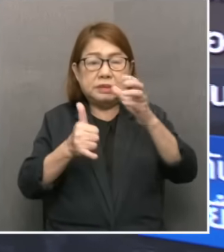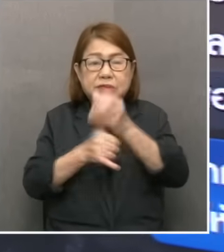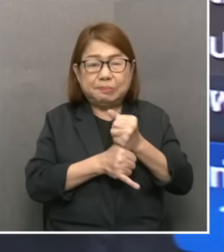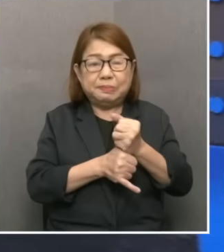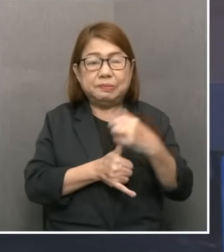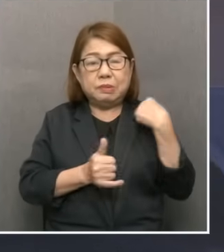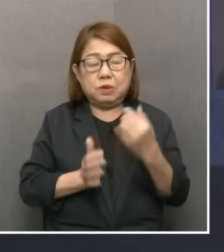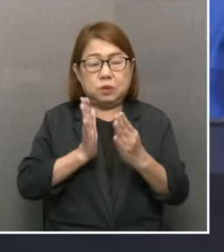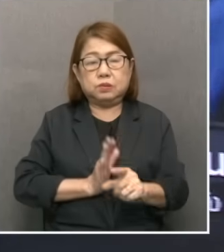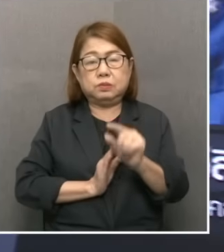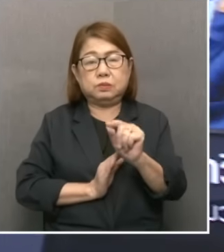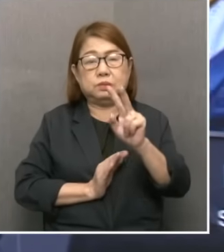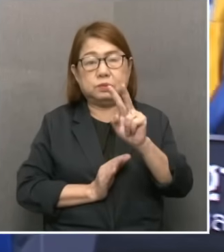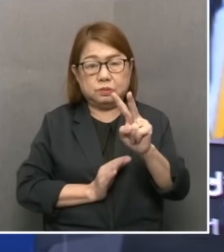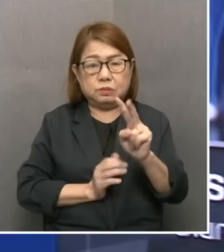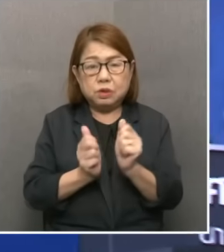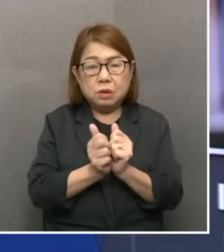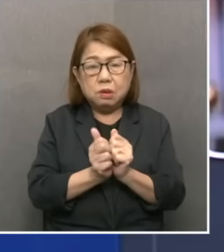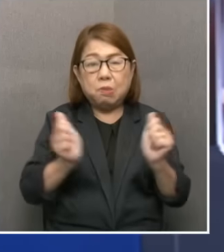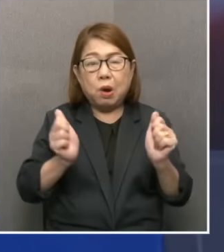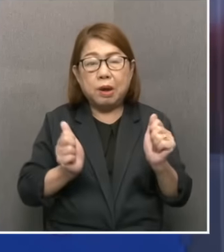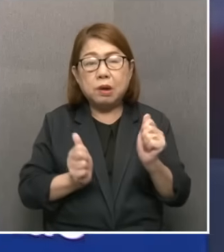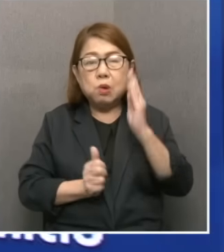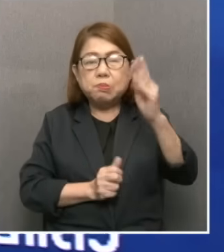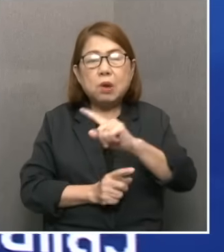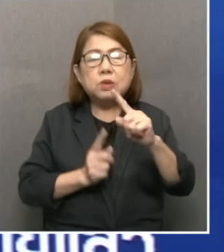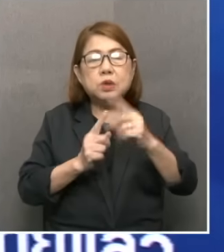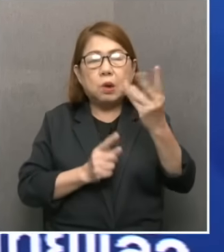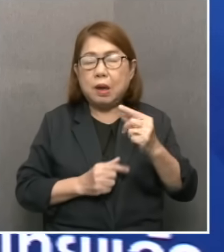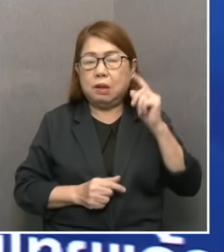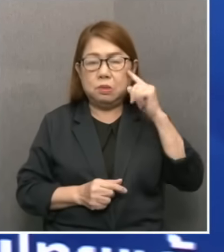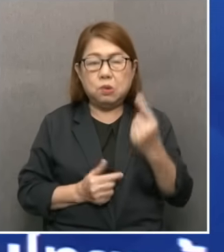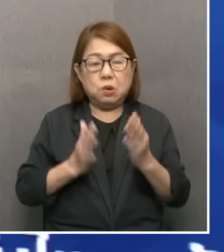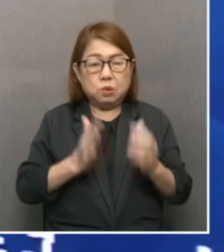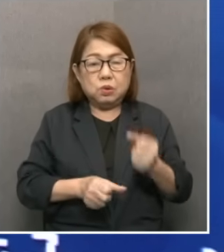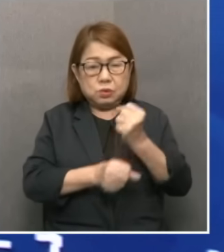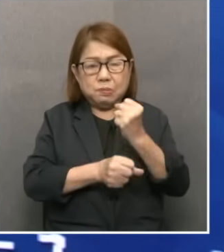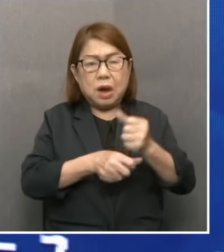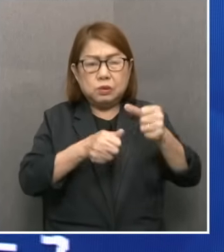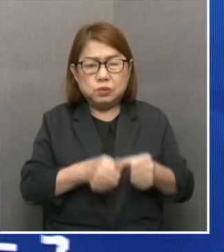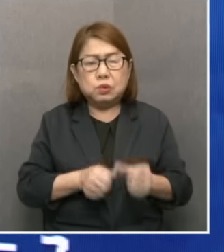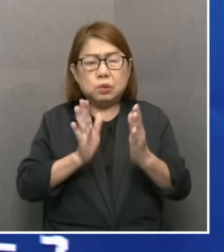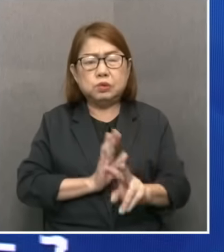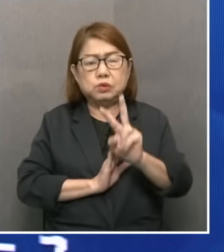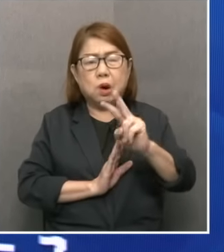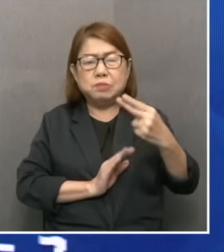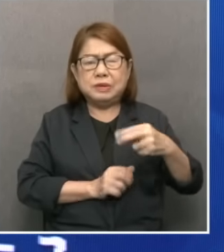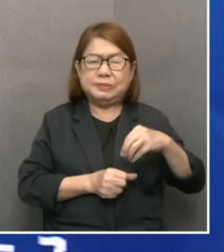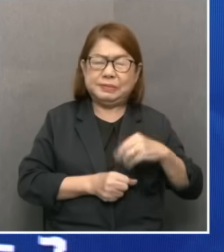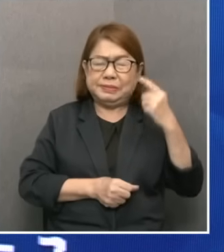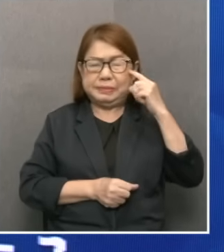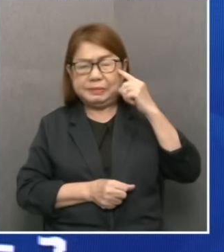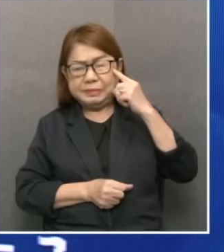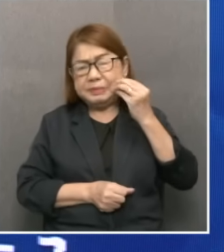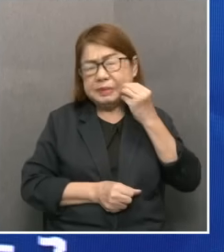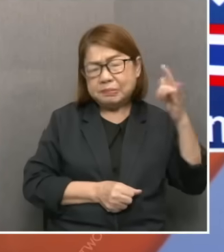22คนนั้นจะได้รับอิสรภาพเมื่อไหร่รวมไปถึงแรงงานไทยในอิสราเอลอีก 20,000กว่าคนที่ยังไม่ตัดสินใจจะกลับบ้าน